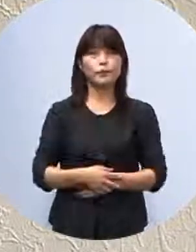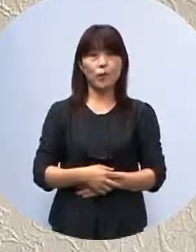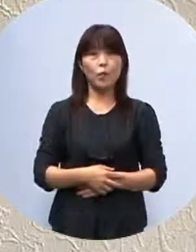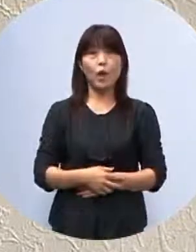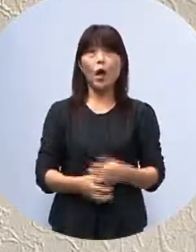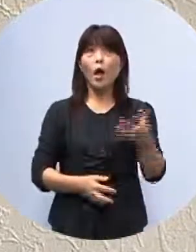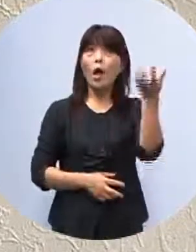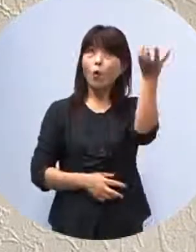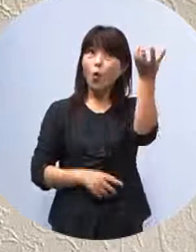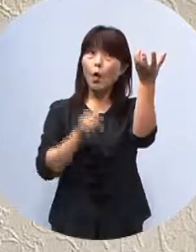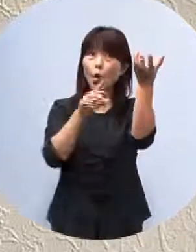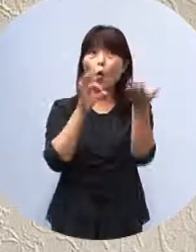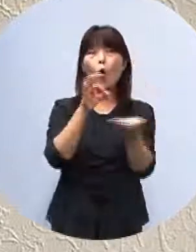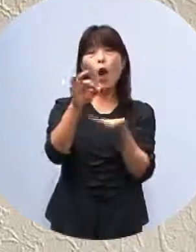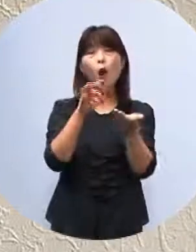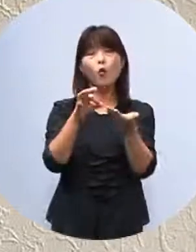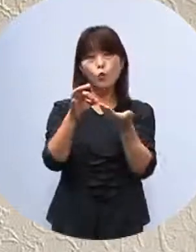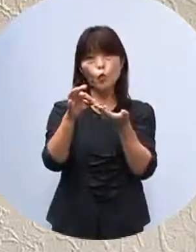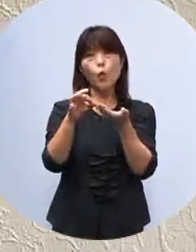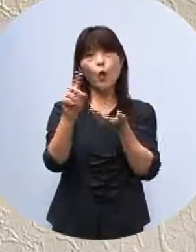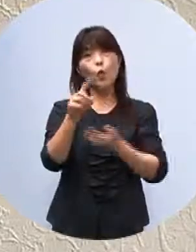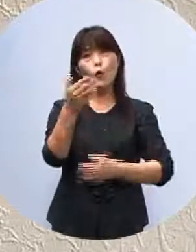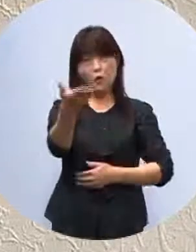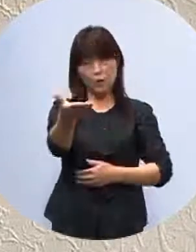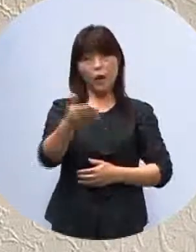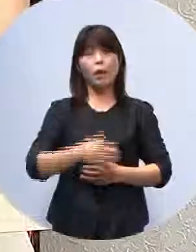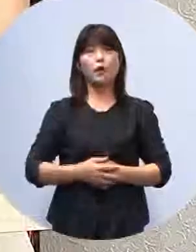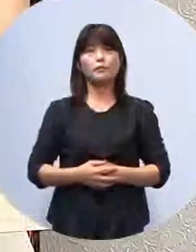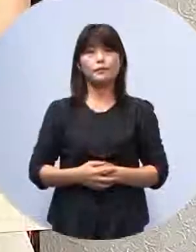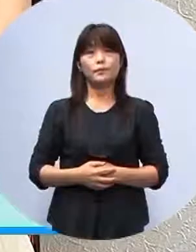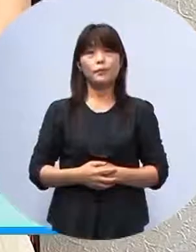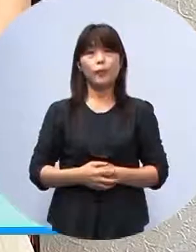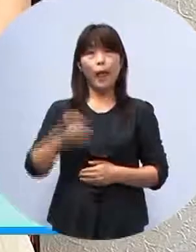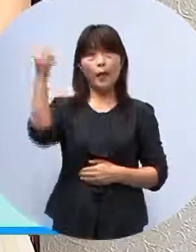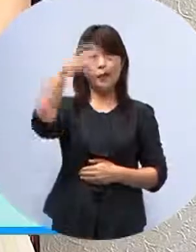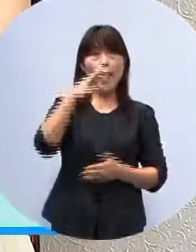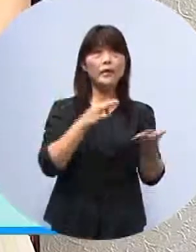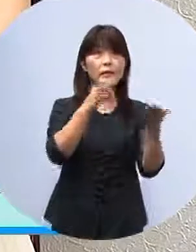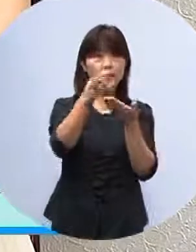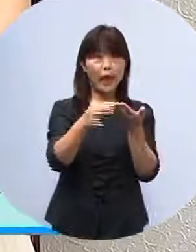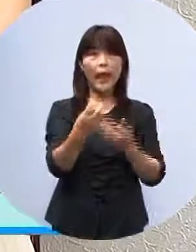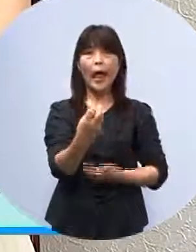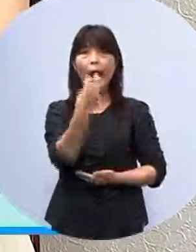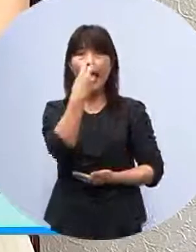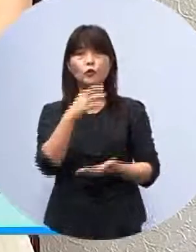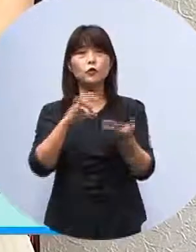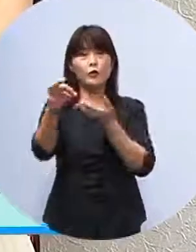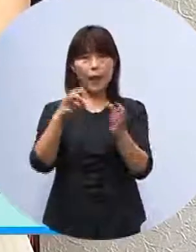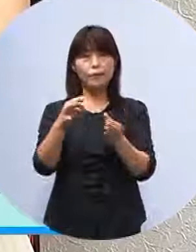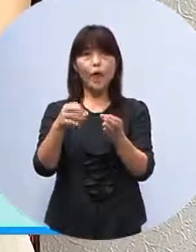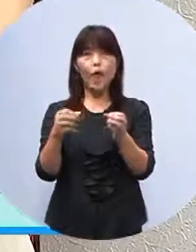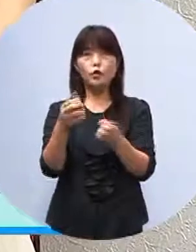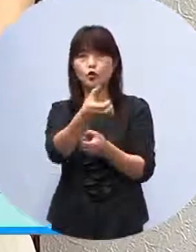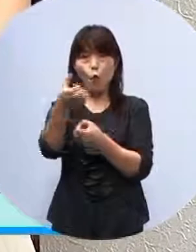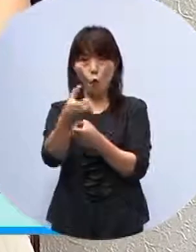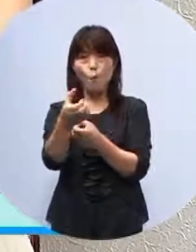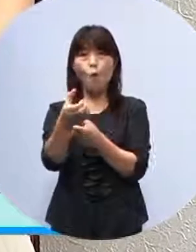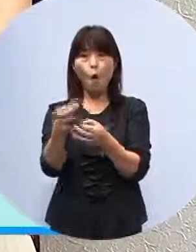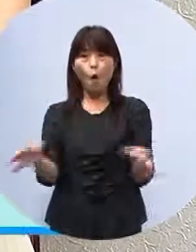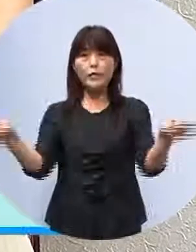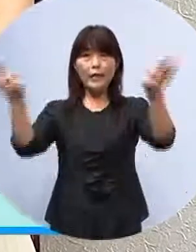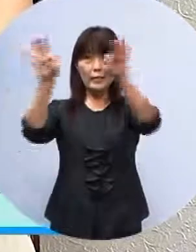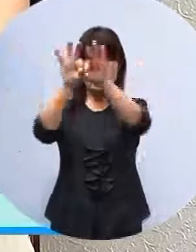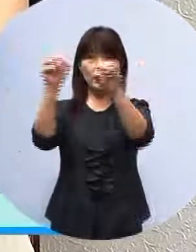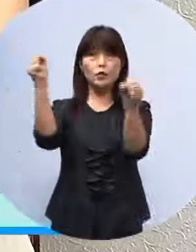では警報器はどこで購入したらいいんでしょうか？ はい、電気店、ガス器具店、消防設備